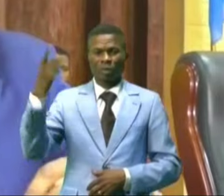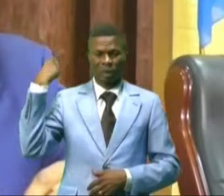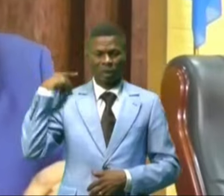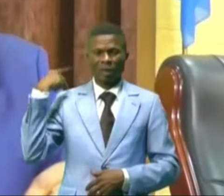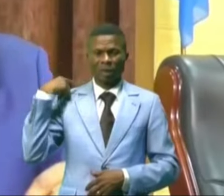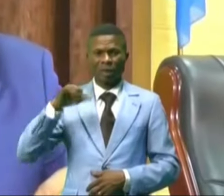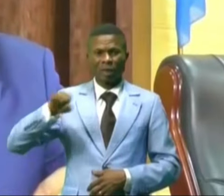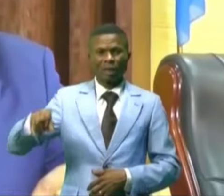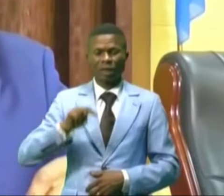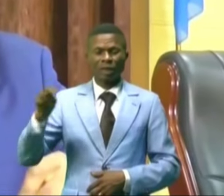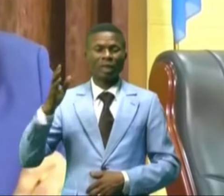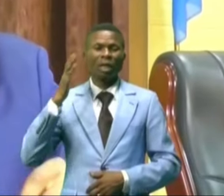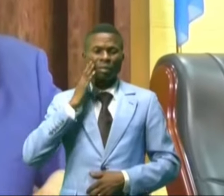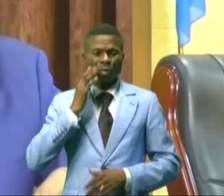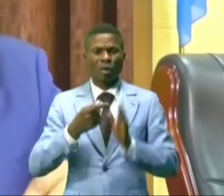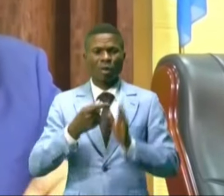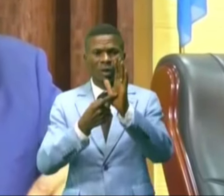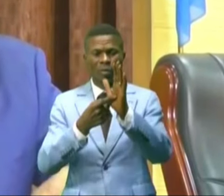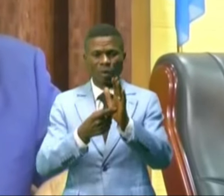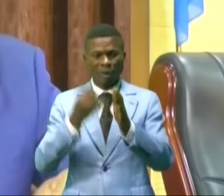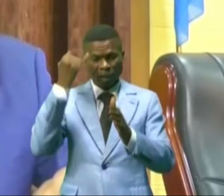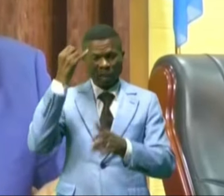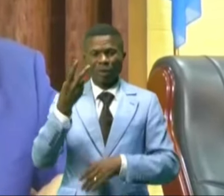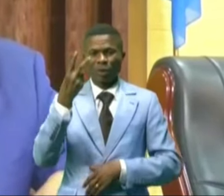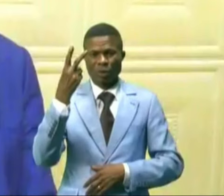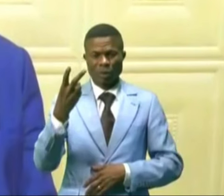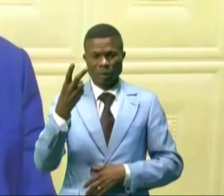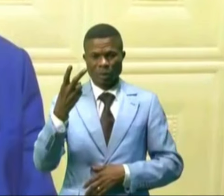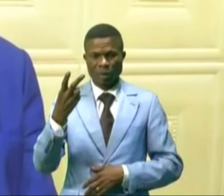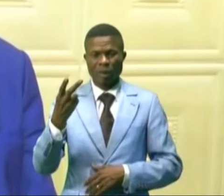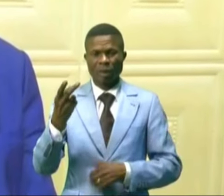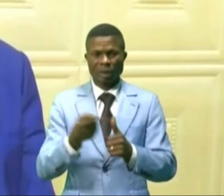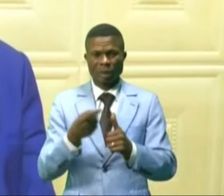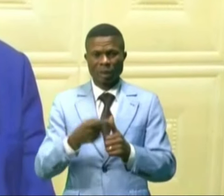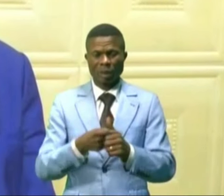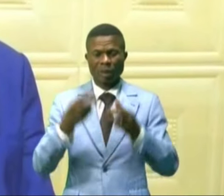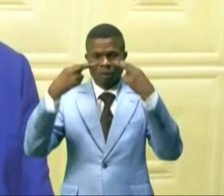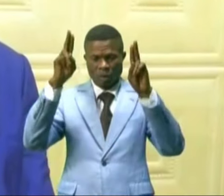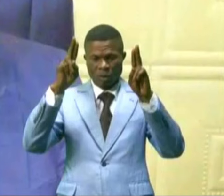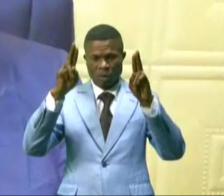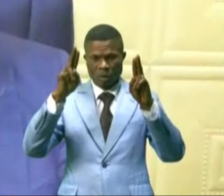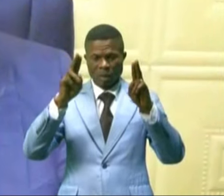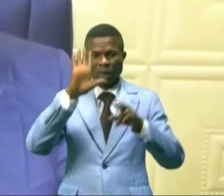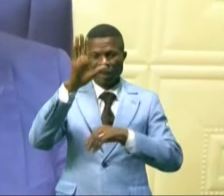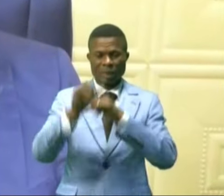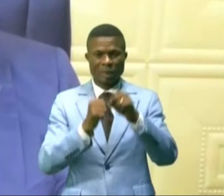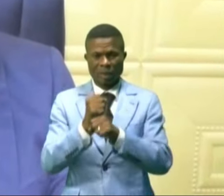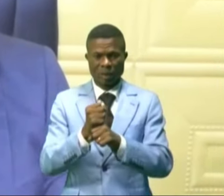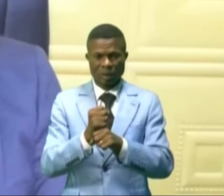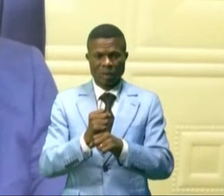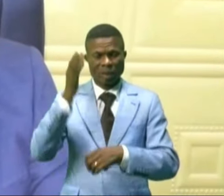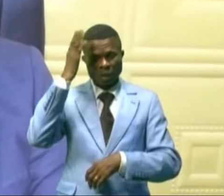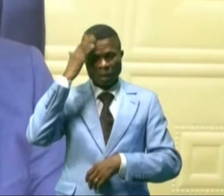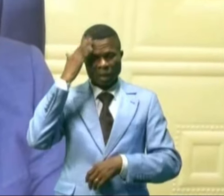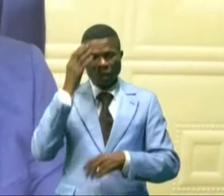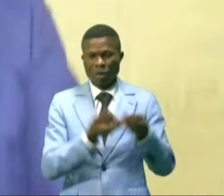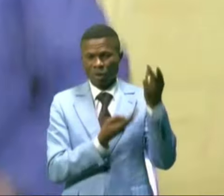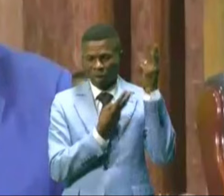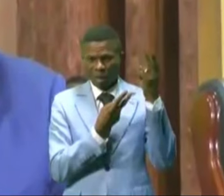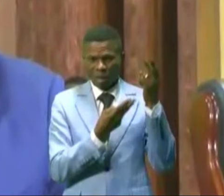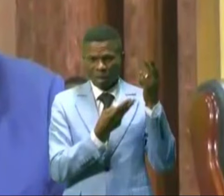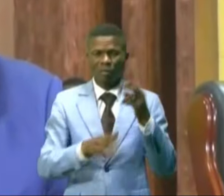a pour sa part présenté deux concepts, entre autres, à ses hôtes pour la réussite de ce mandat, la conscience et les valeurs